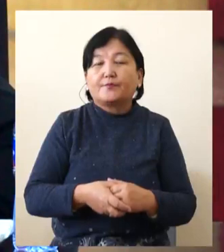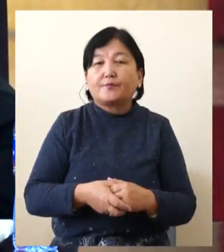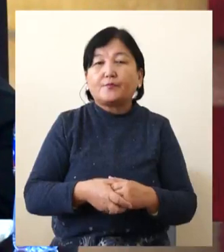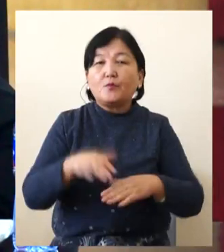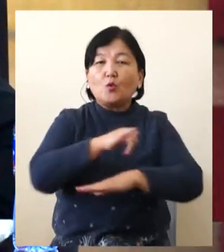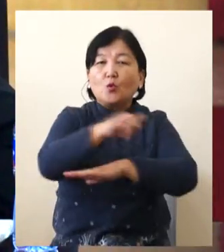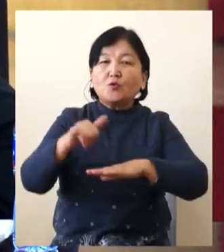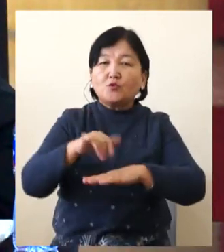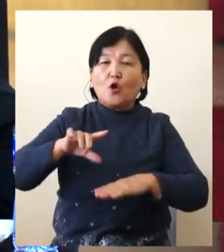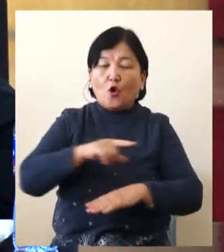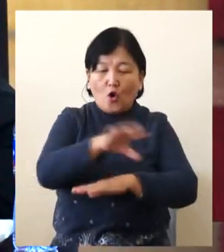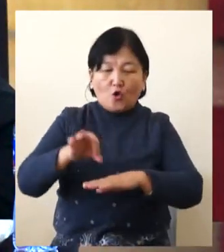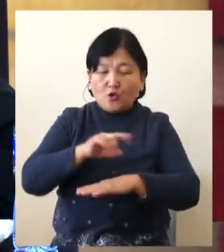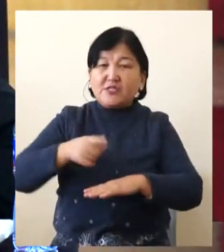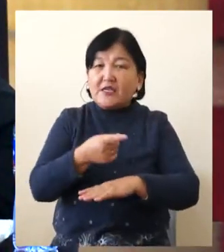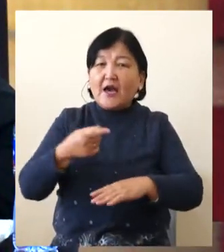улс орносо дөрвөйд байгаа.